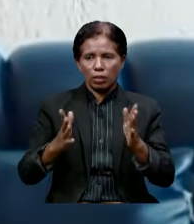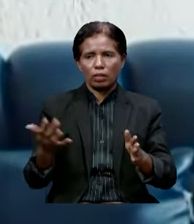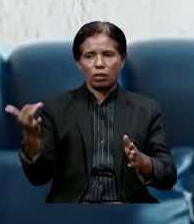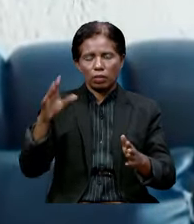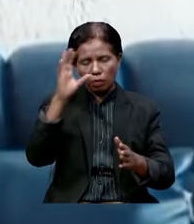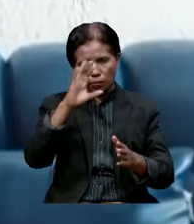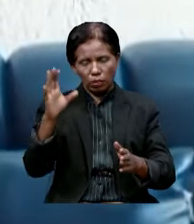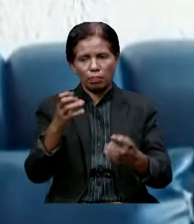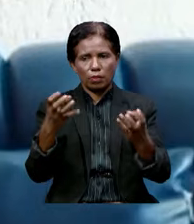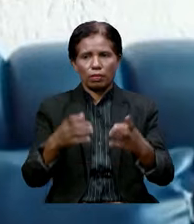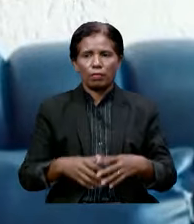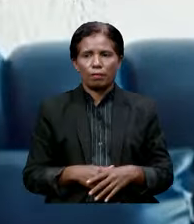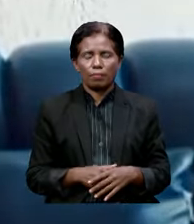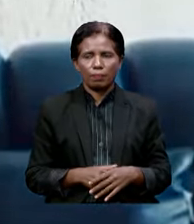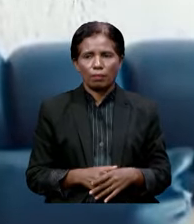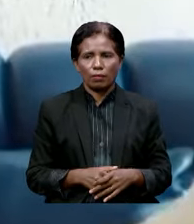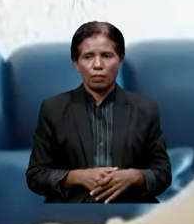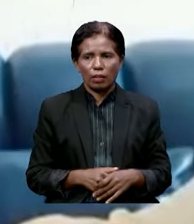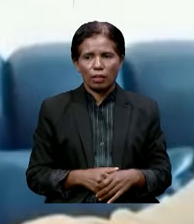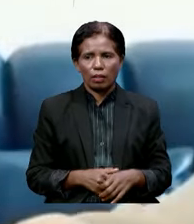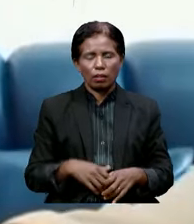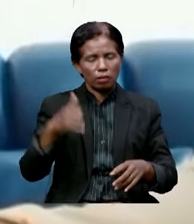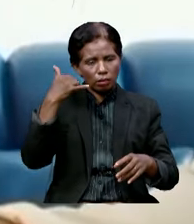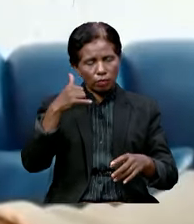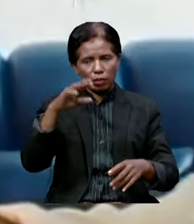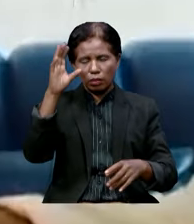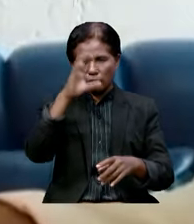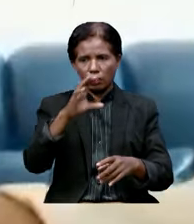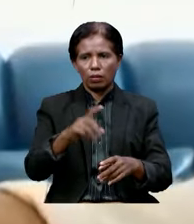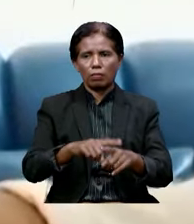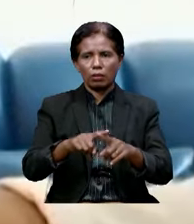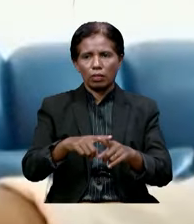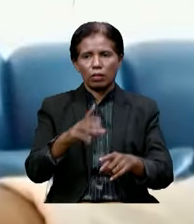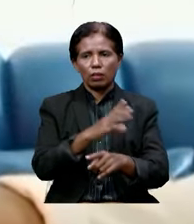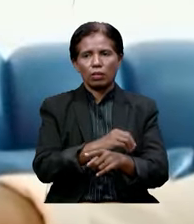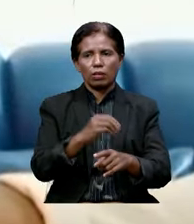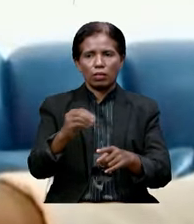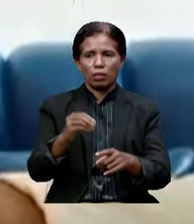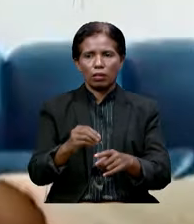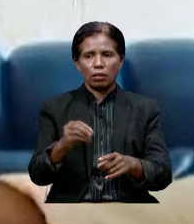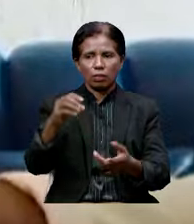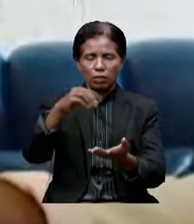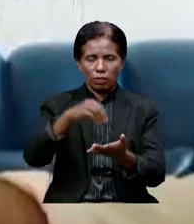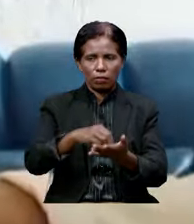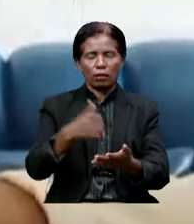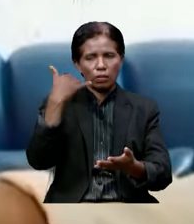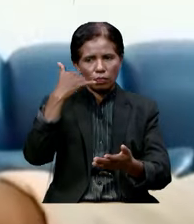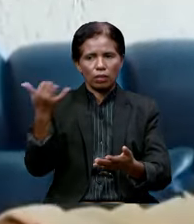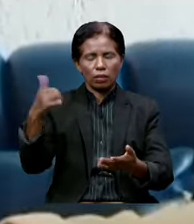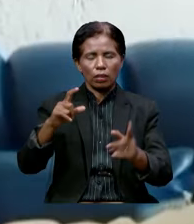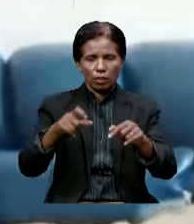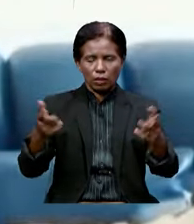laco. Sim. Obao bel telefone la hemos otene buka telefone pulsa bel la hemos otene esforce para buka pulsa tau bao di bao telefone sira sir tene